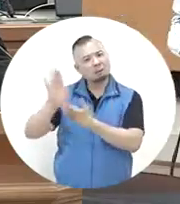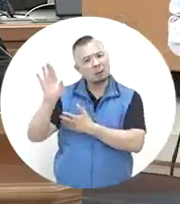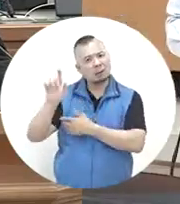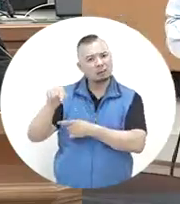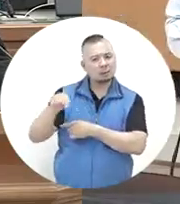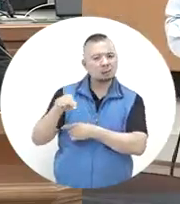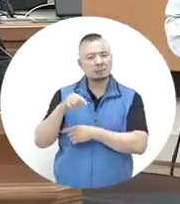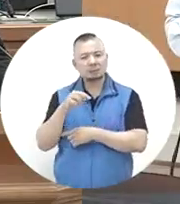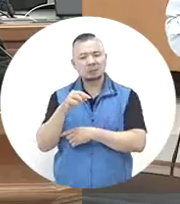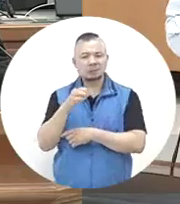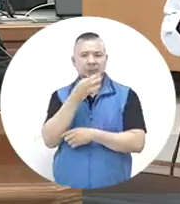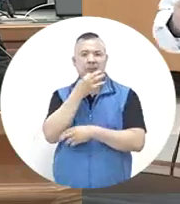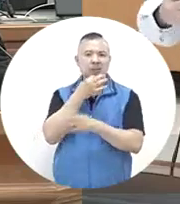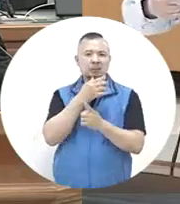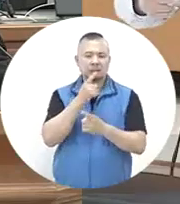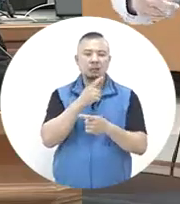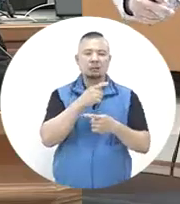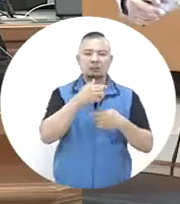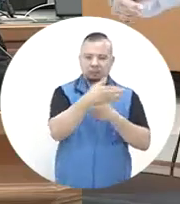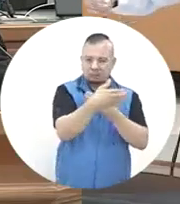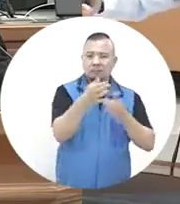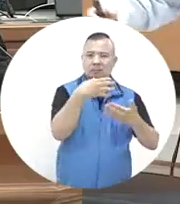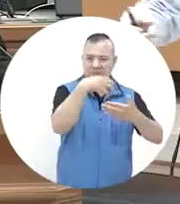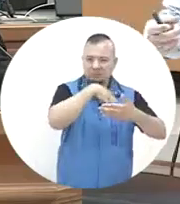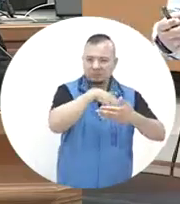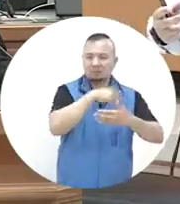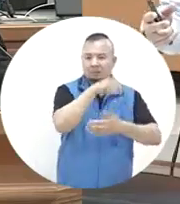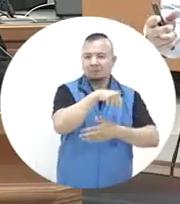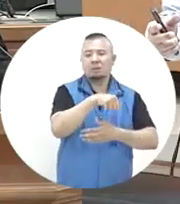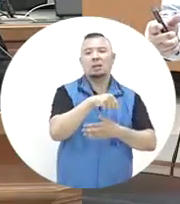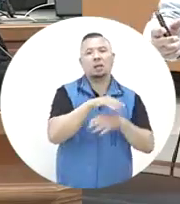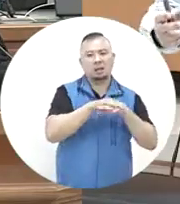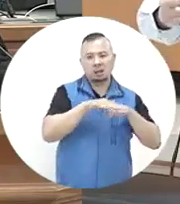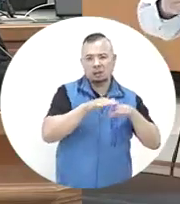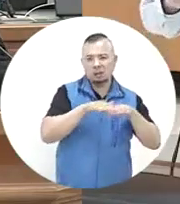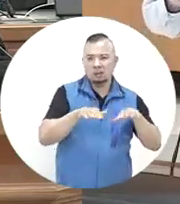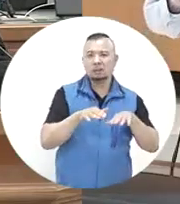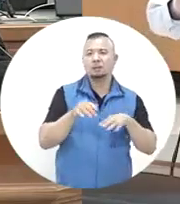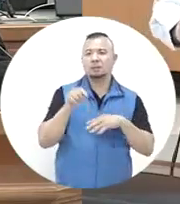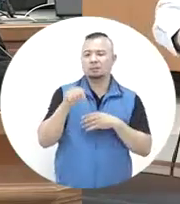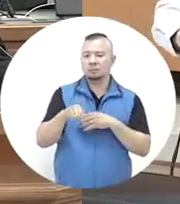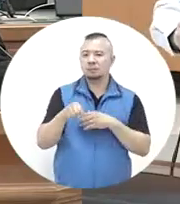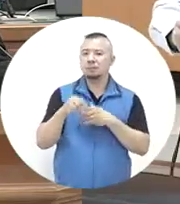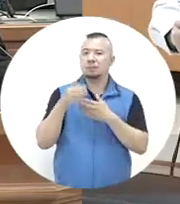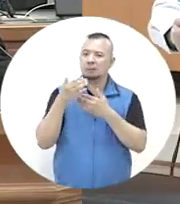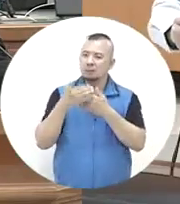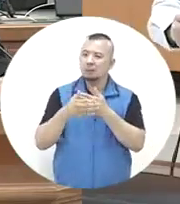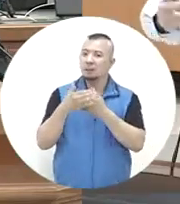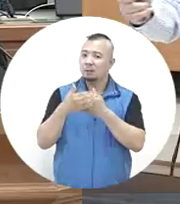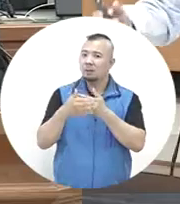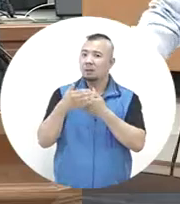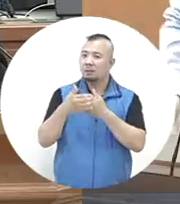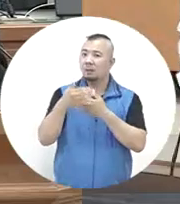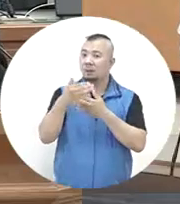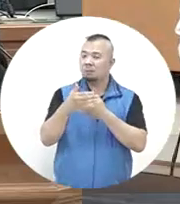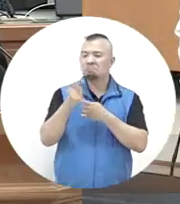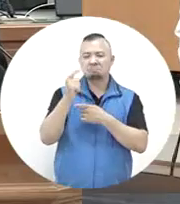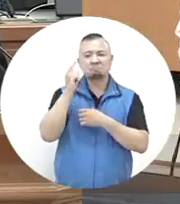个安全的一个程序上面安全的一个保证之后。哦，市